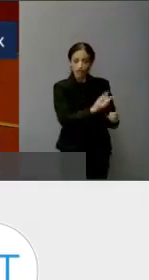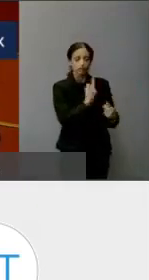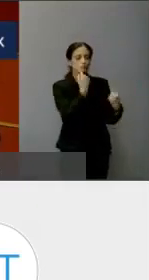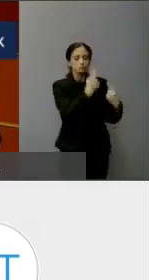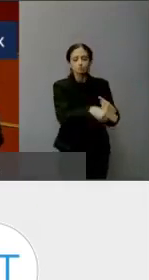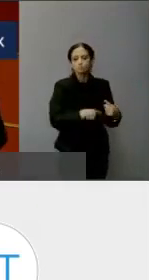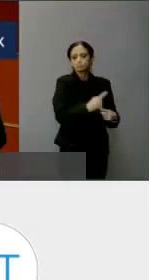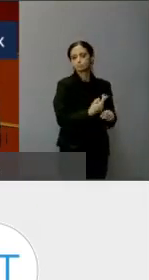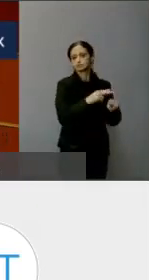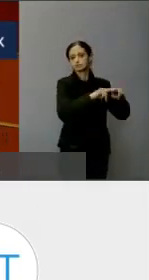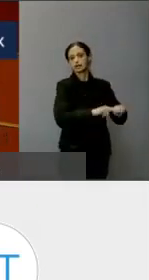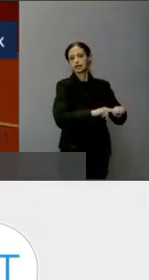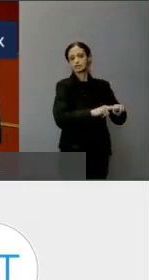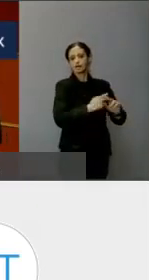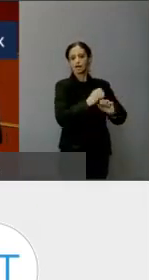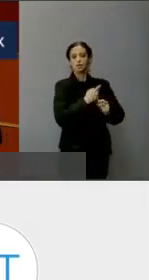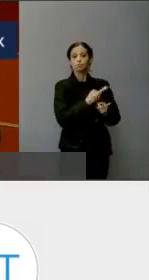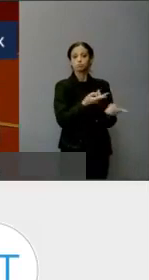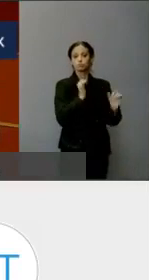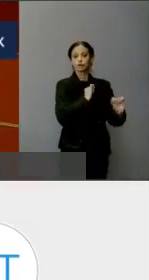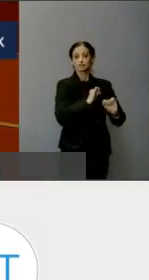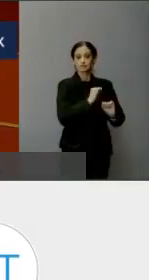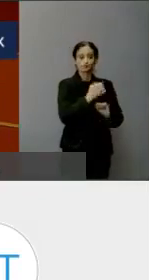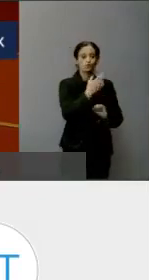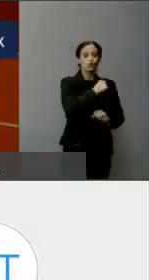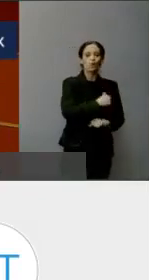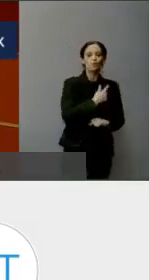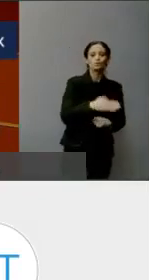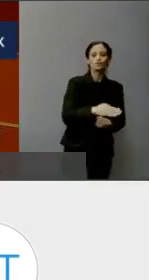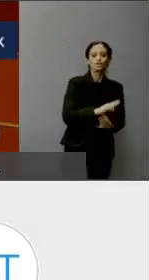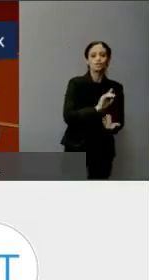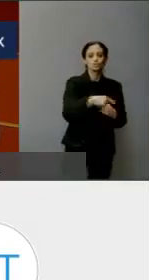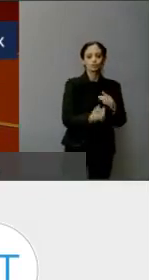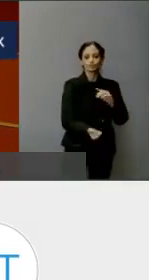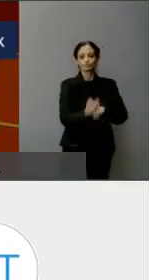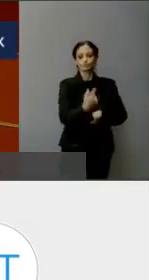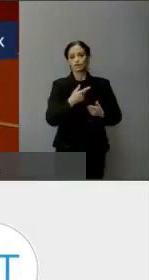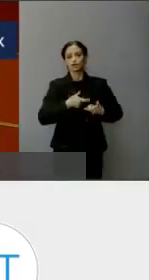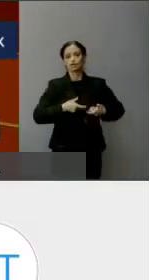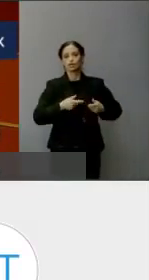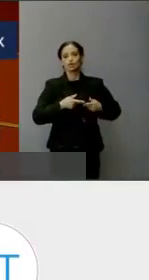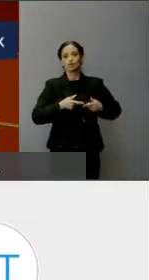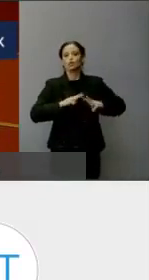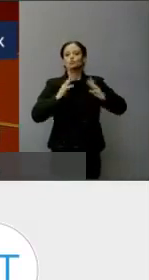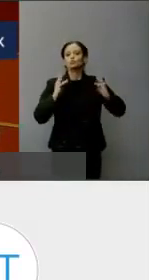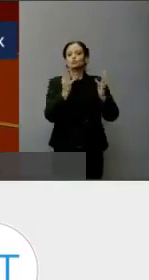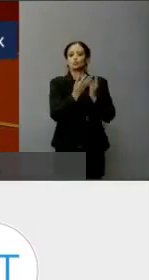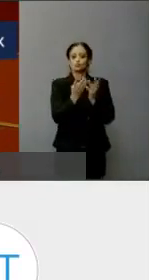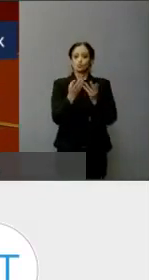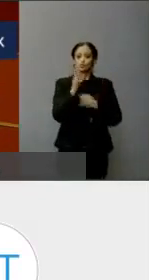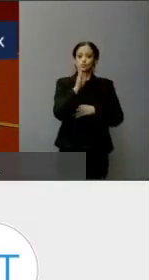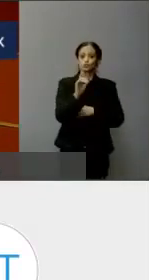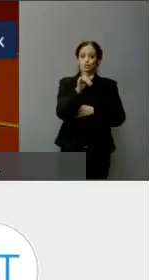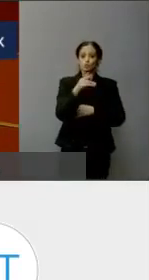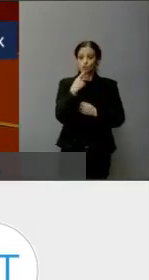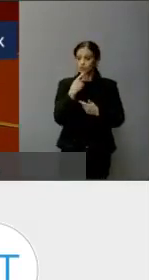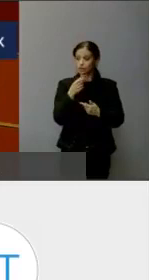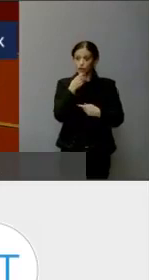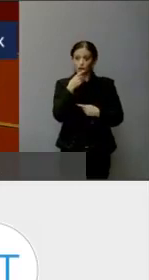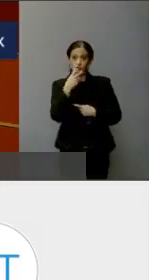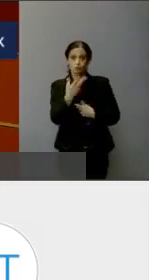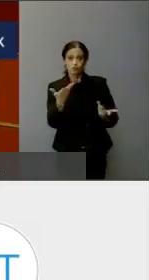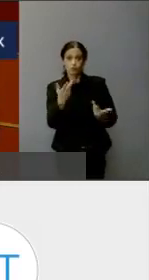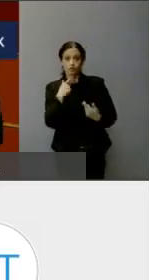pubblica amministrazione questo che ha detto il comune di genova ingrana riva dalla giunta bucci che le ha risposto prego si accomodi prego